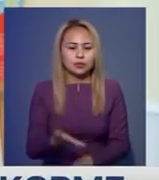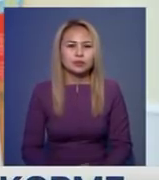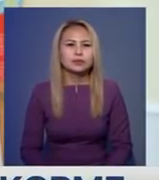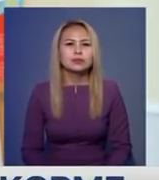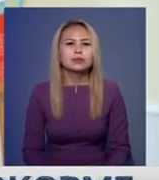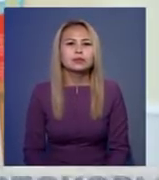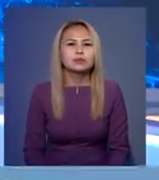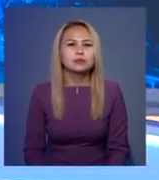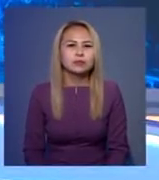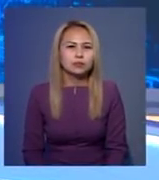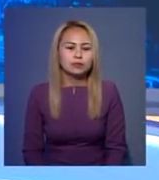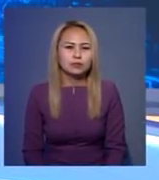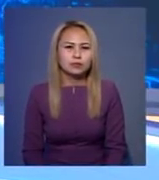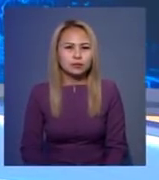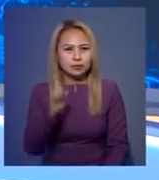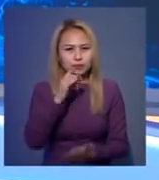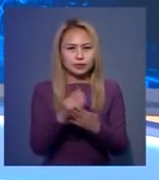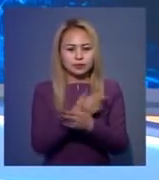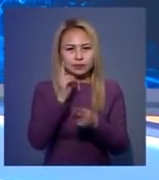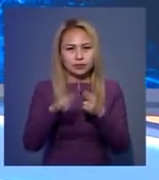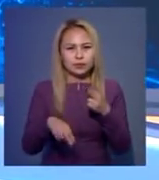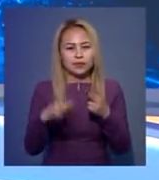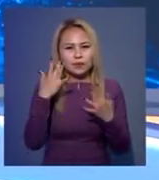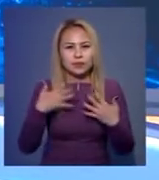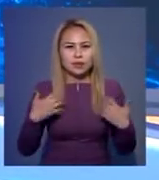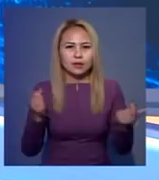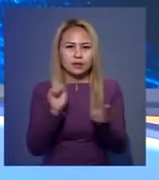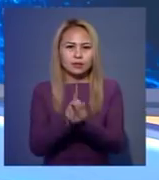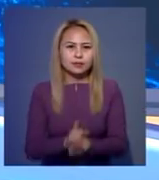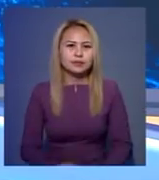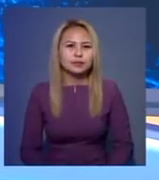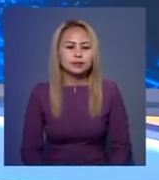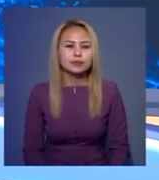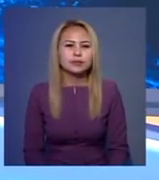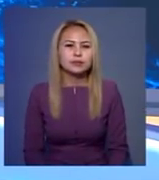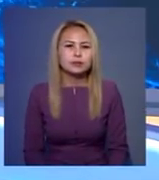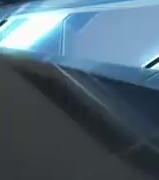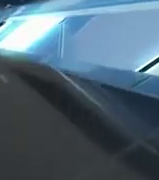сенемін. Әзірге айтарымыз осы. Ден қойып тыңдағандарыңызға рахмет.